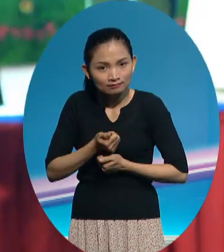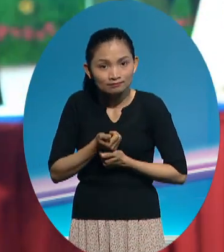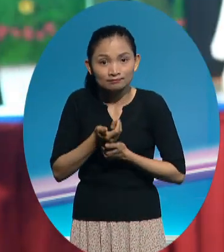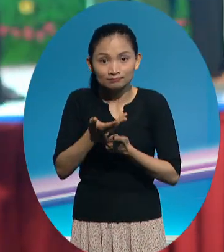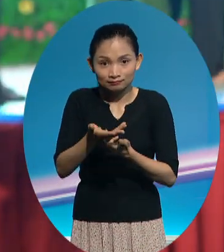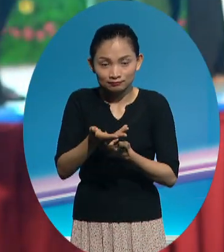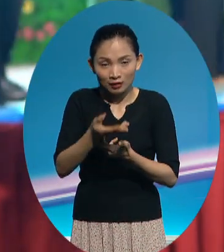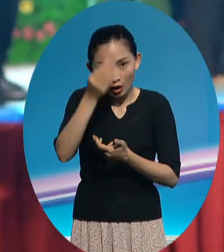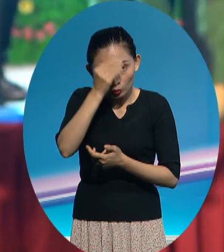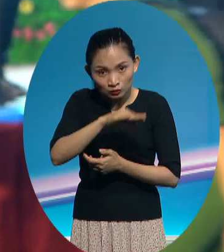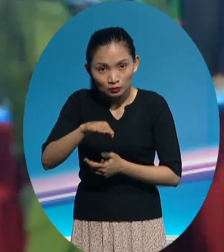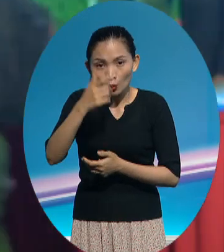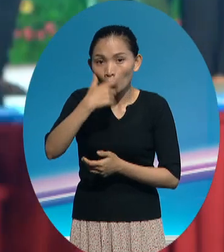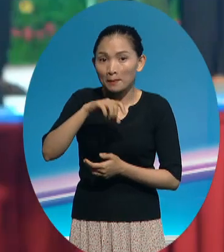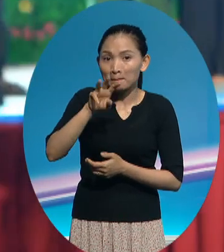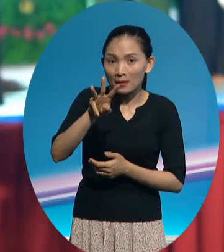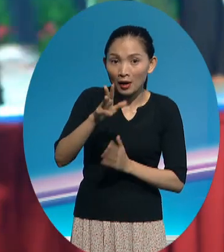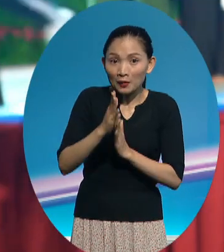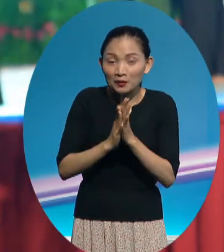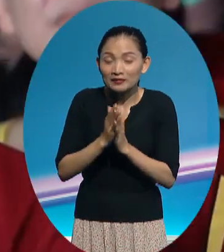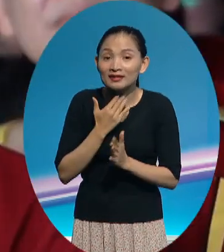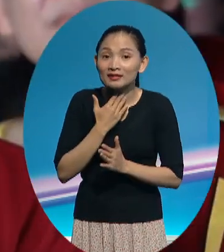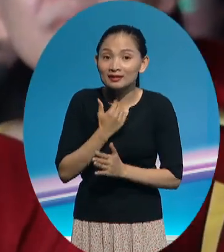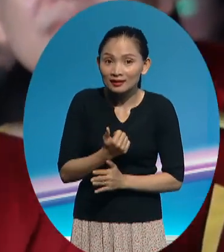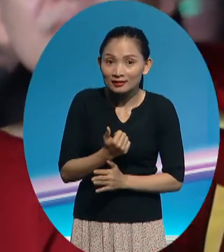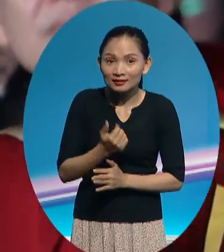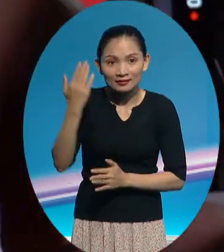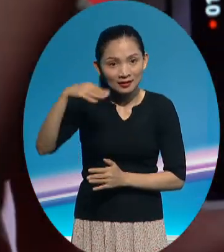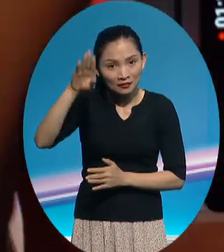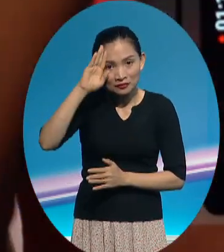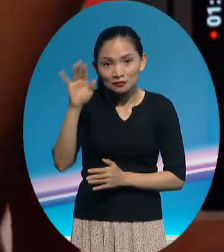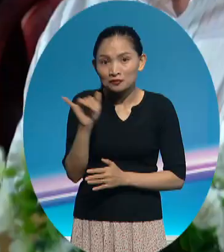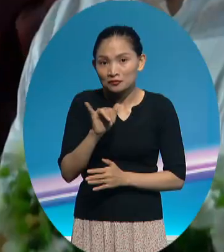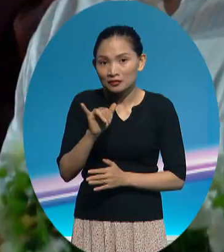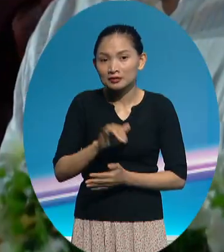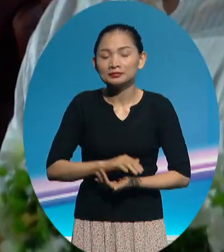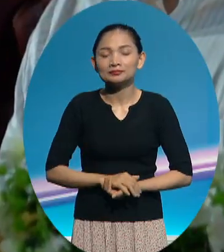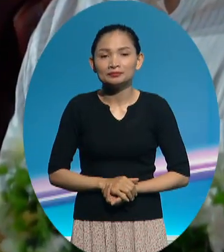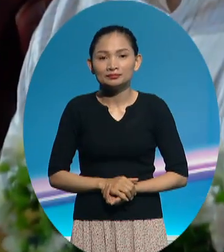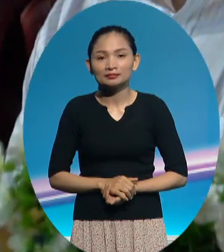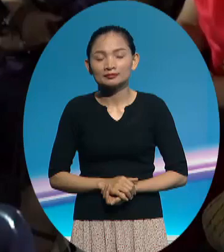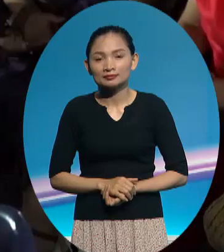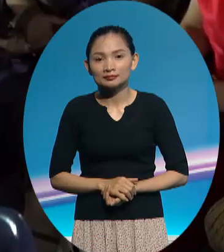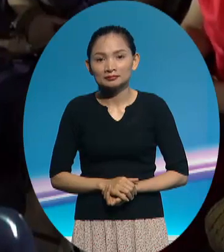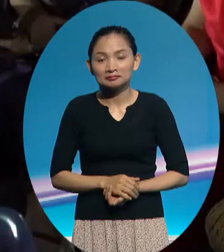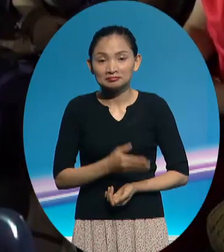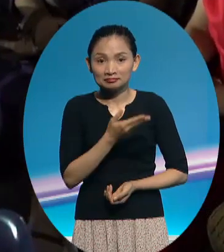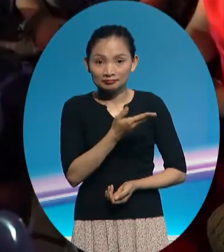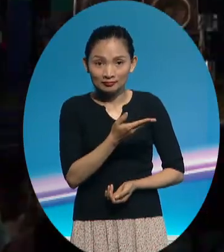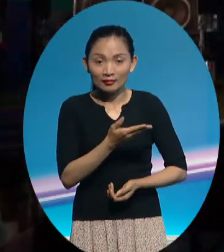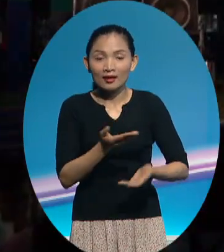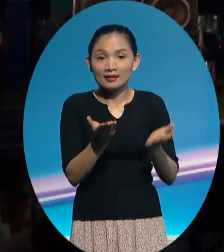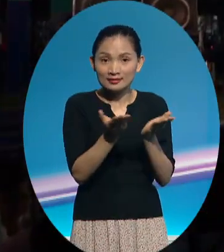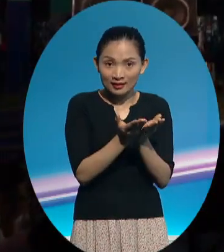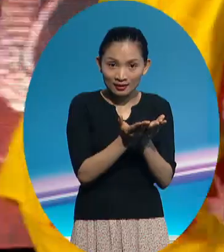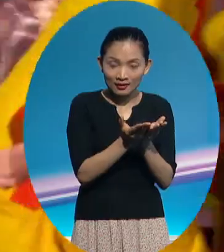cô cũng rất là hứng thú khi mà tham gia hướng dẫn cho học sinh. Sân khấu hóa tác phẩm văn học là hình thức dạy học hấp dẫn nhằm tích cực hóa